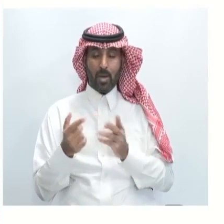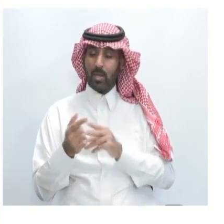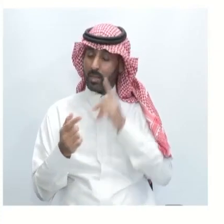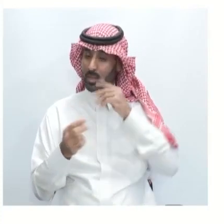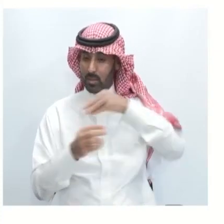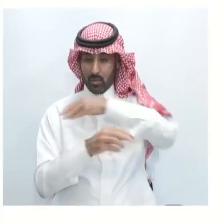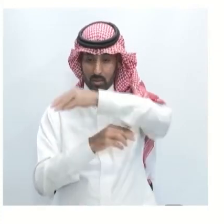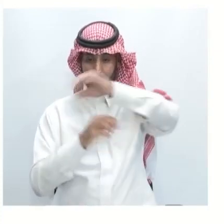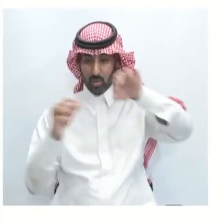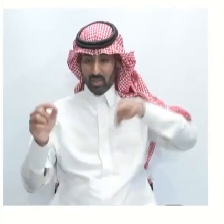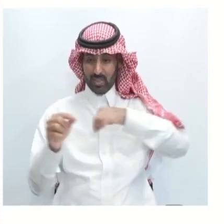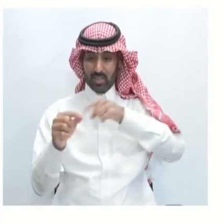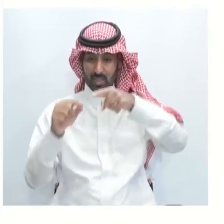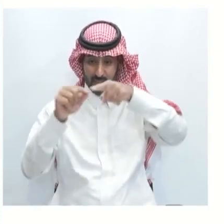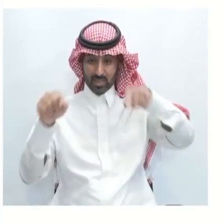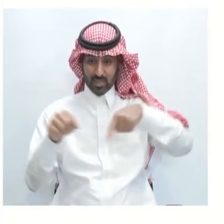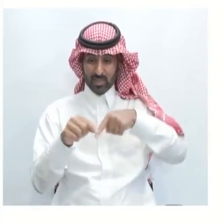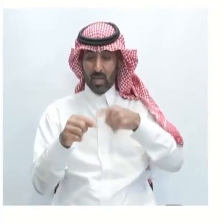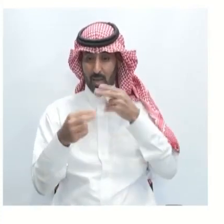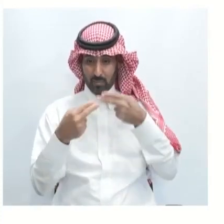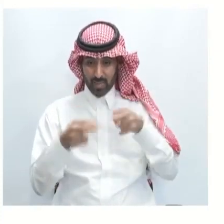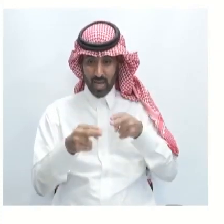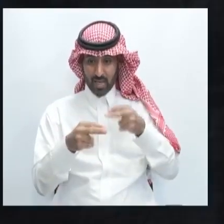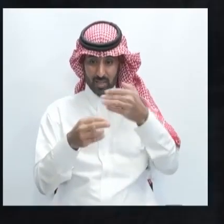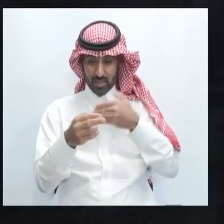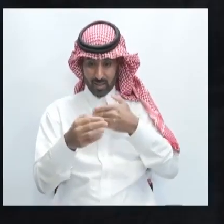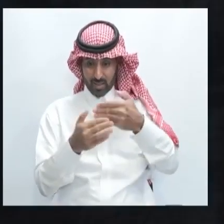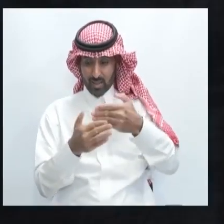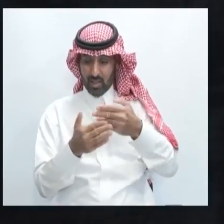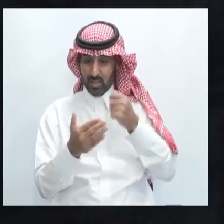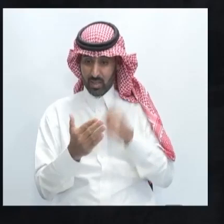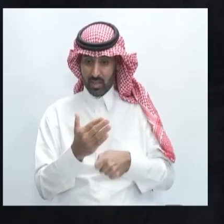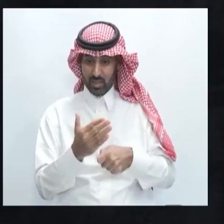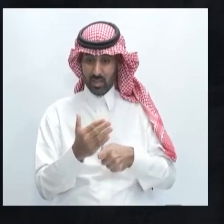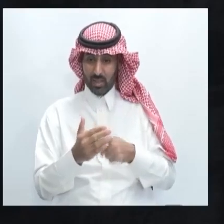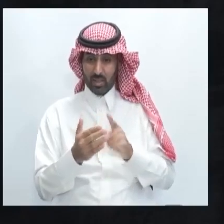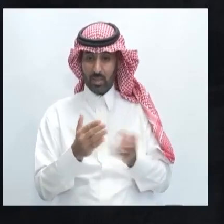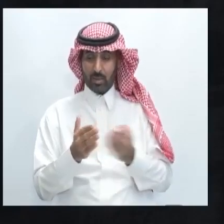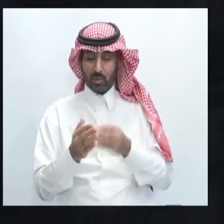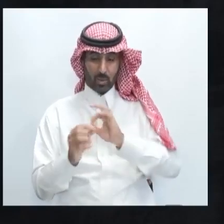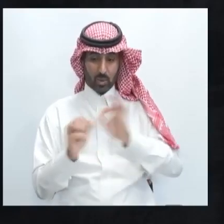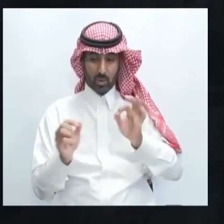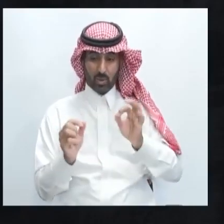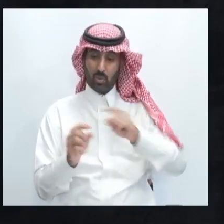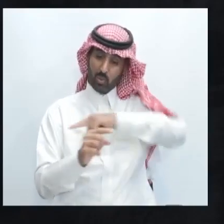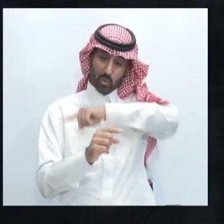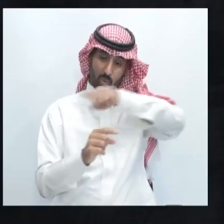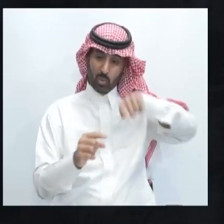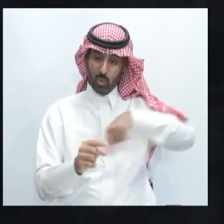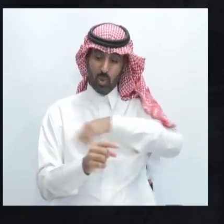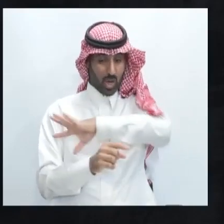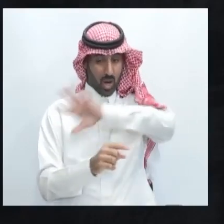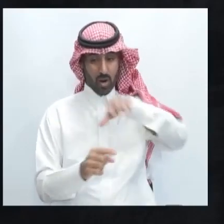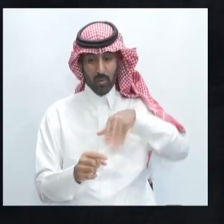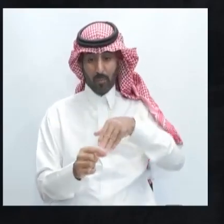السور هو بدايه القضيه تكون اذا اذا كانت اذا كانت كليه كل او جميع